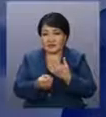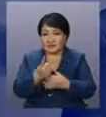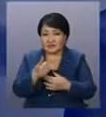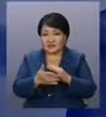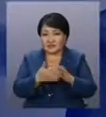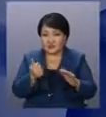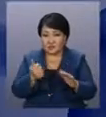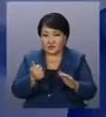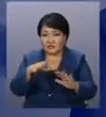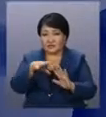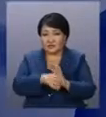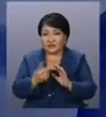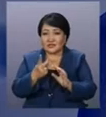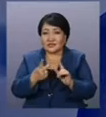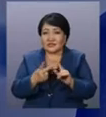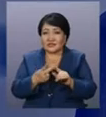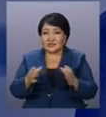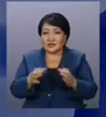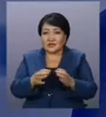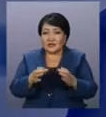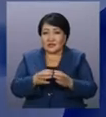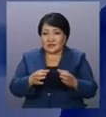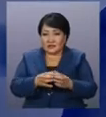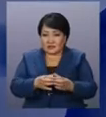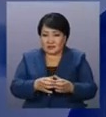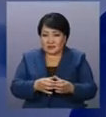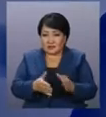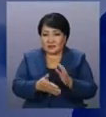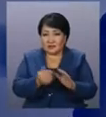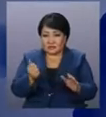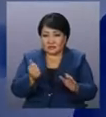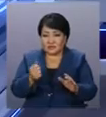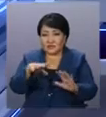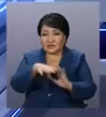Екінші шақыртуларға жататындар, екінші санаты шақыртулар, өміріне